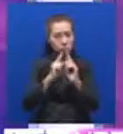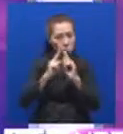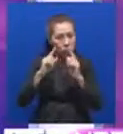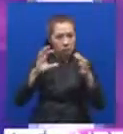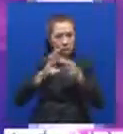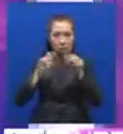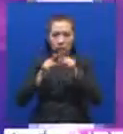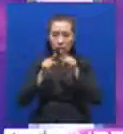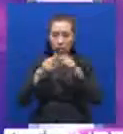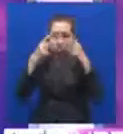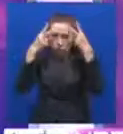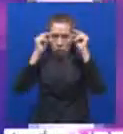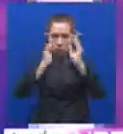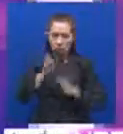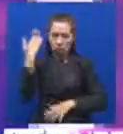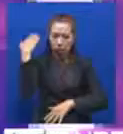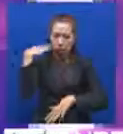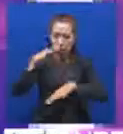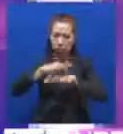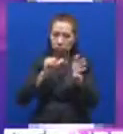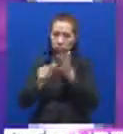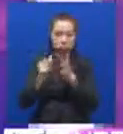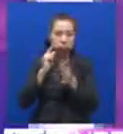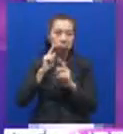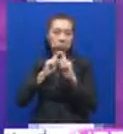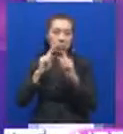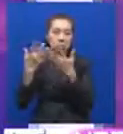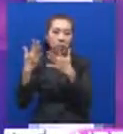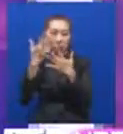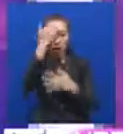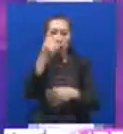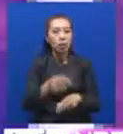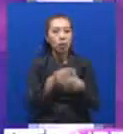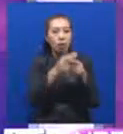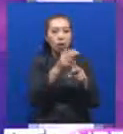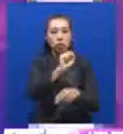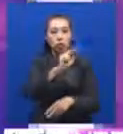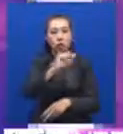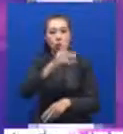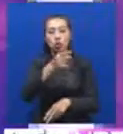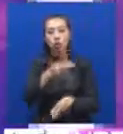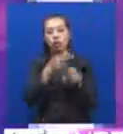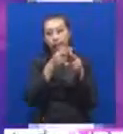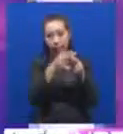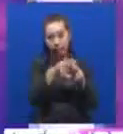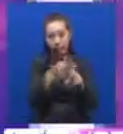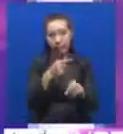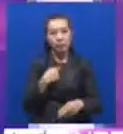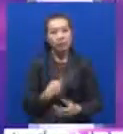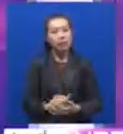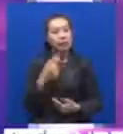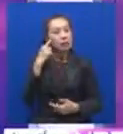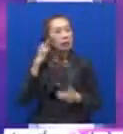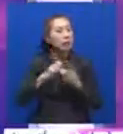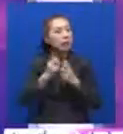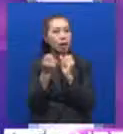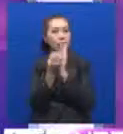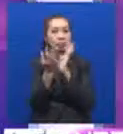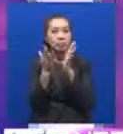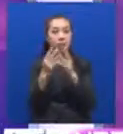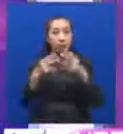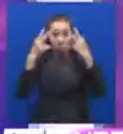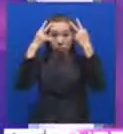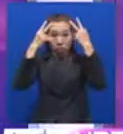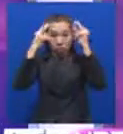รัฐมนตรีพร้อมระบุให้เป็นหน้าที่ของสนชมั่นใจว่าจะไม่เกิดเหตุความวุ่นวายขณะที่นายกรัฐมนตรีย้ำจะไม่